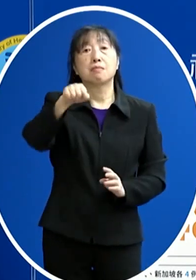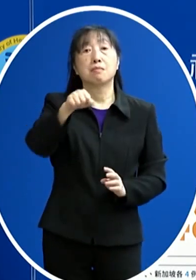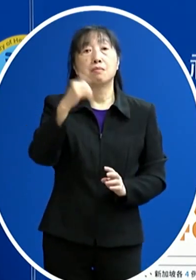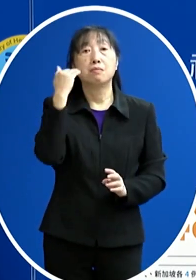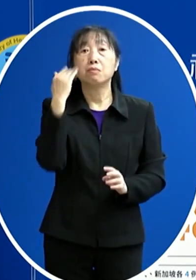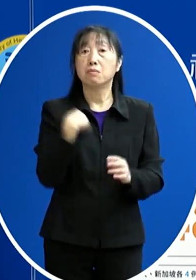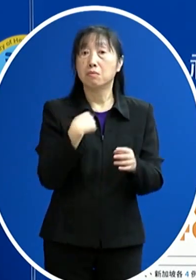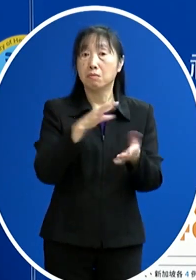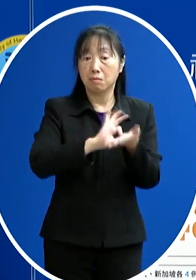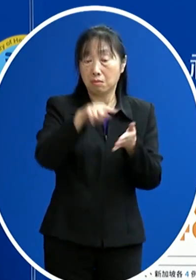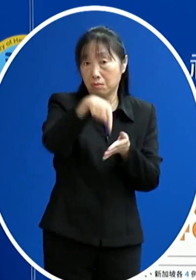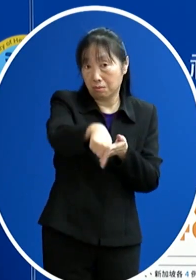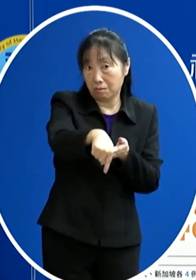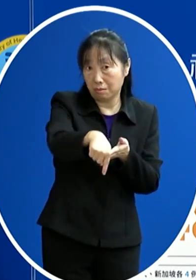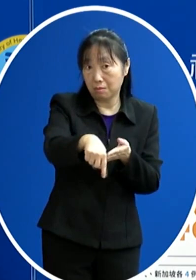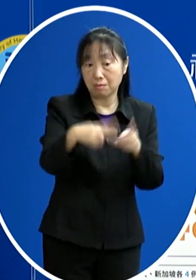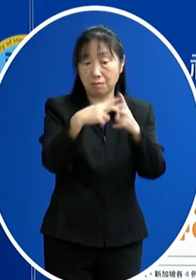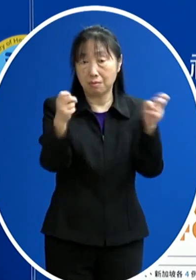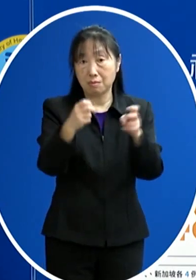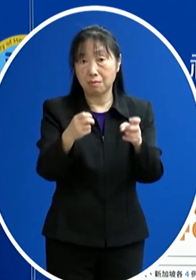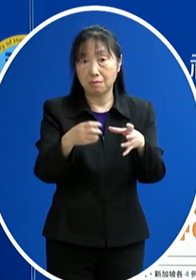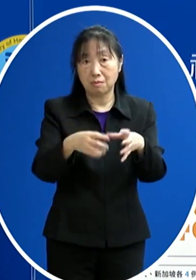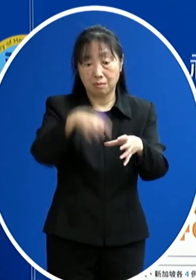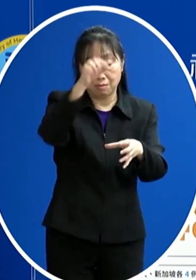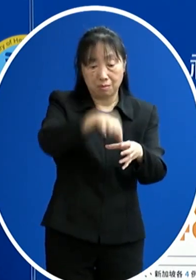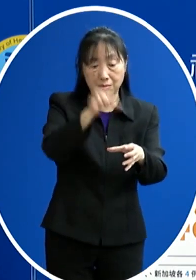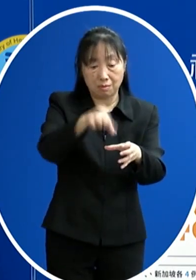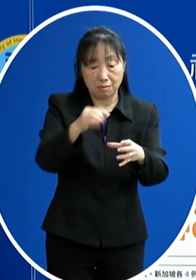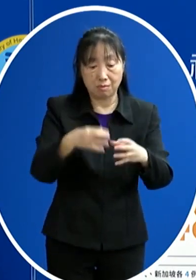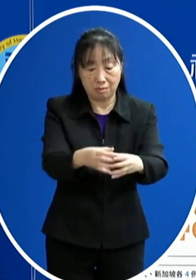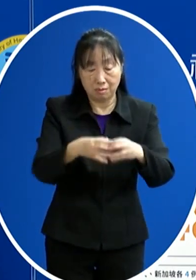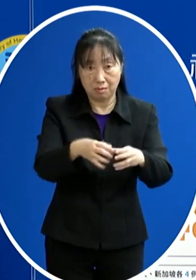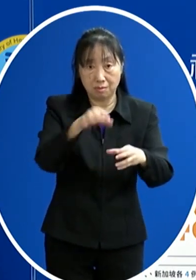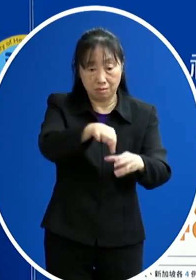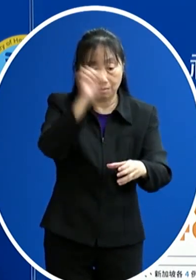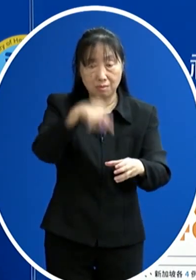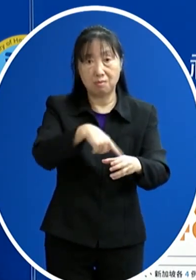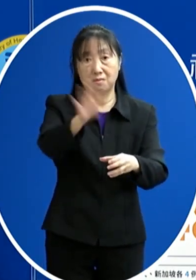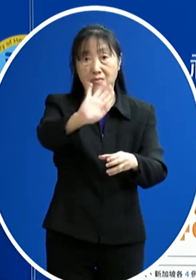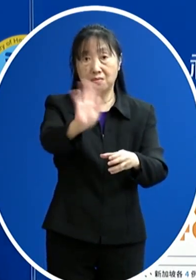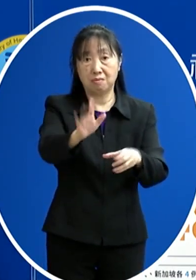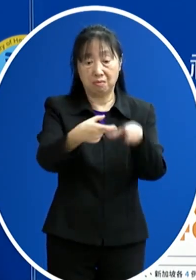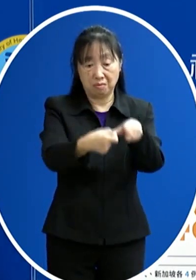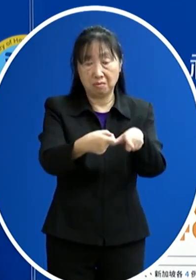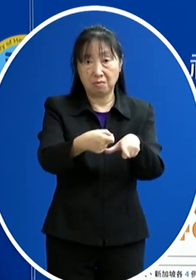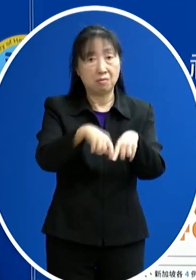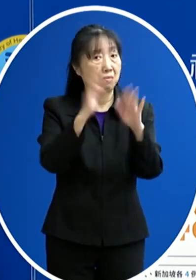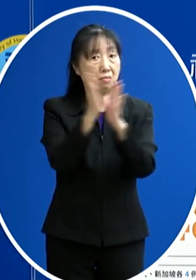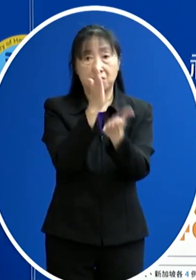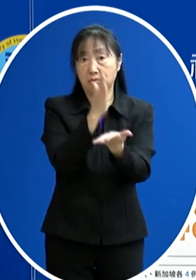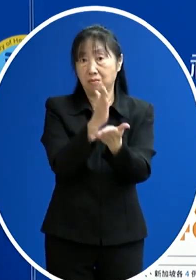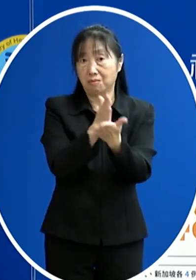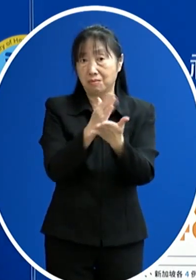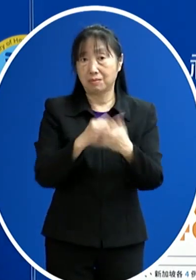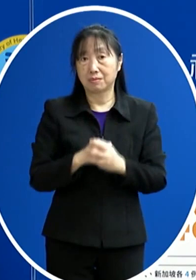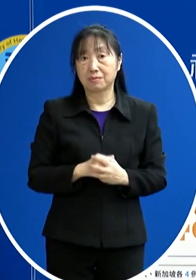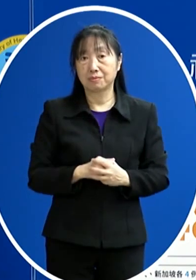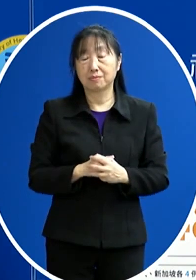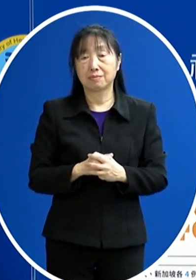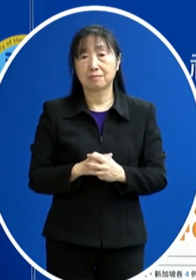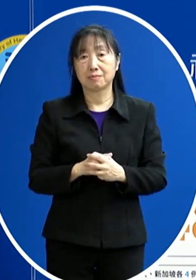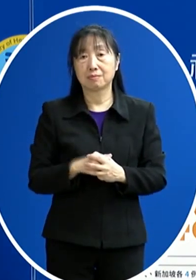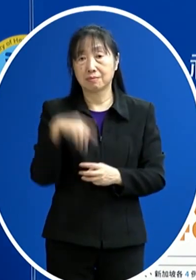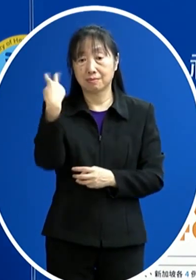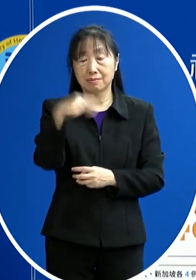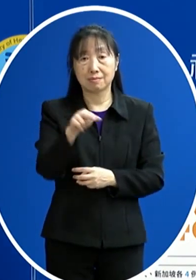但是你如果是公庙大家公用的，我们建议这个时候不要提供。另外